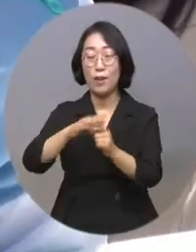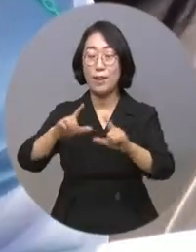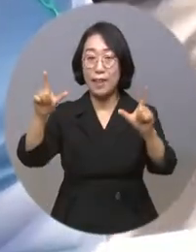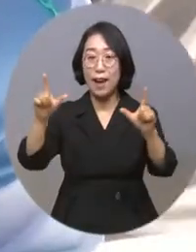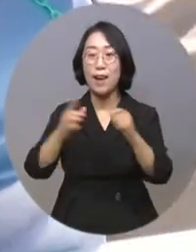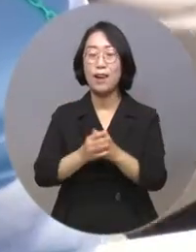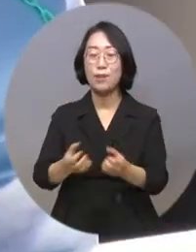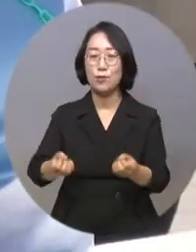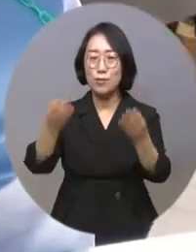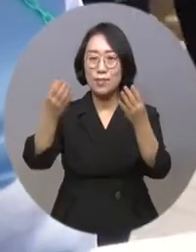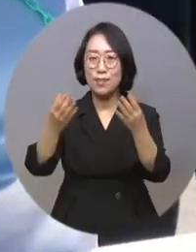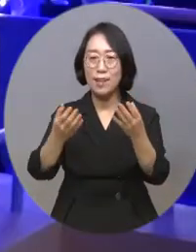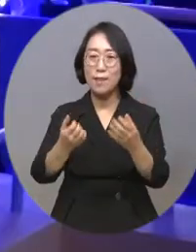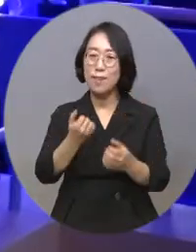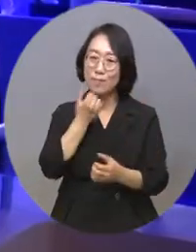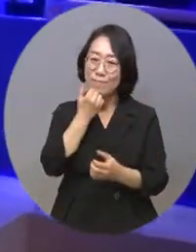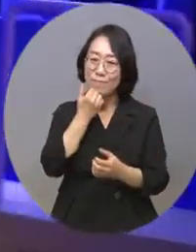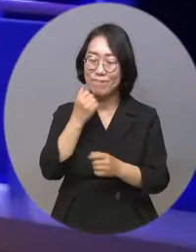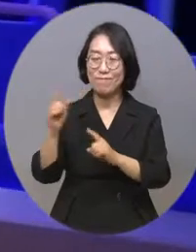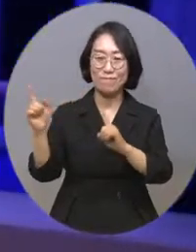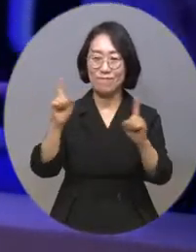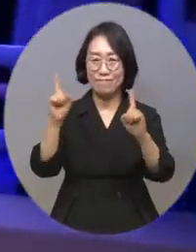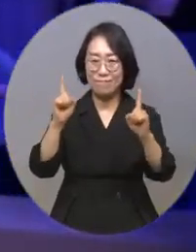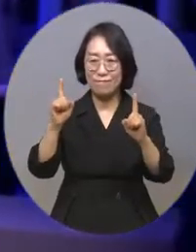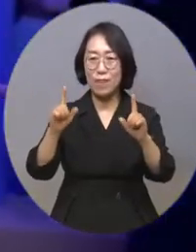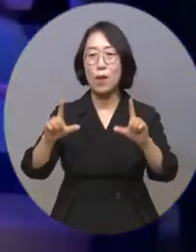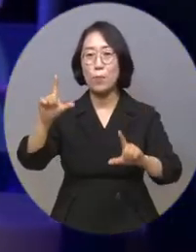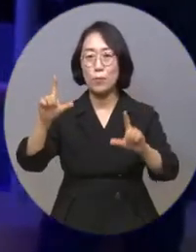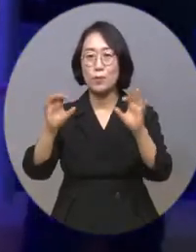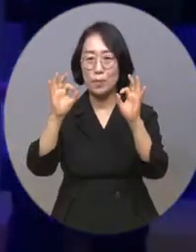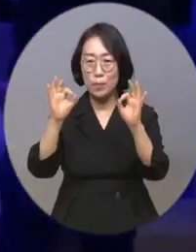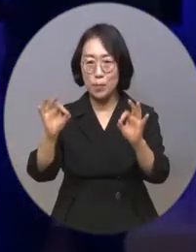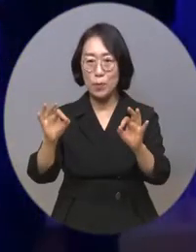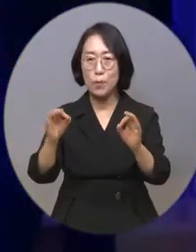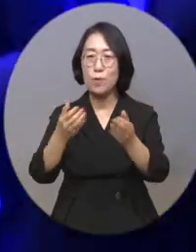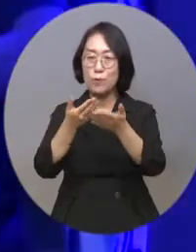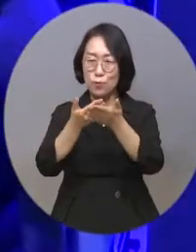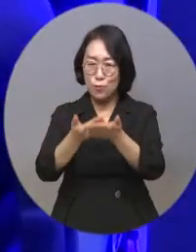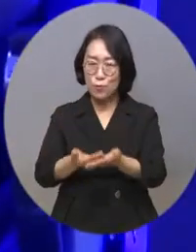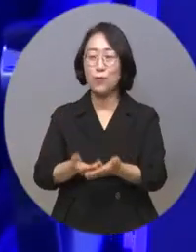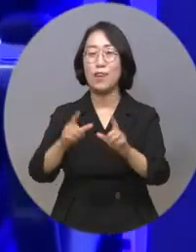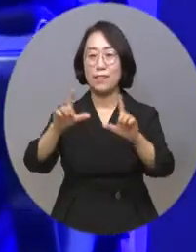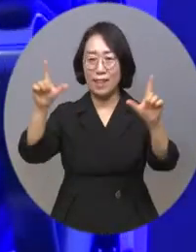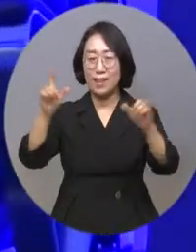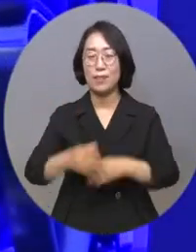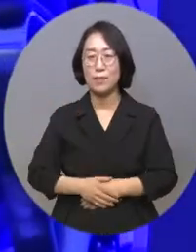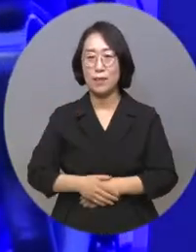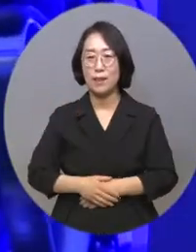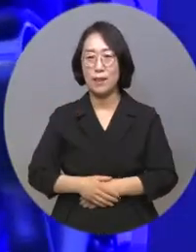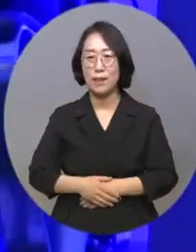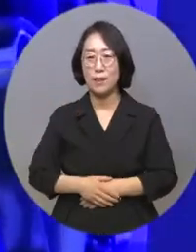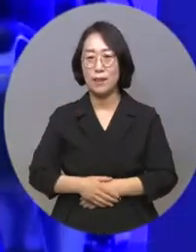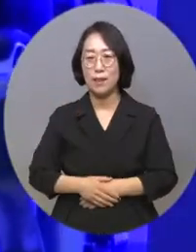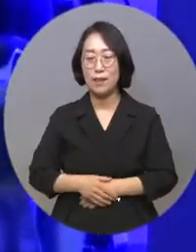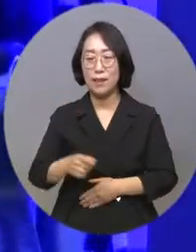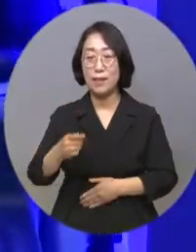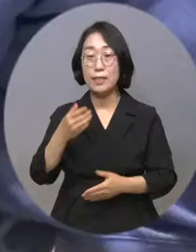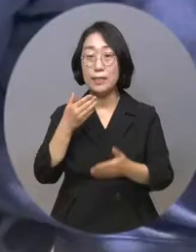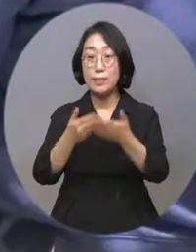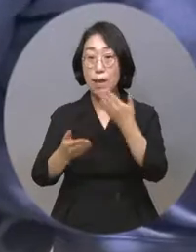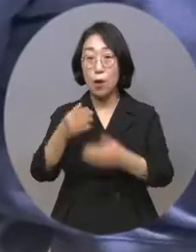아이들의 활력과 웃음을 되찾는 아주 의미가 있었던 행사였습니다. 한편 전라북도 어린이